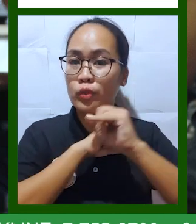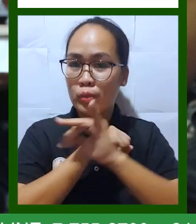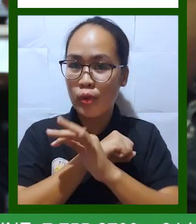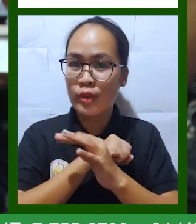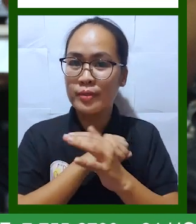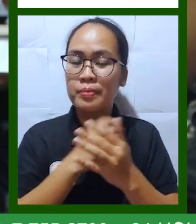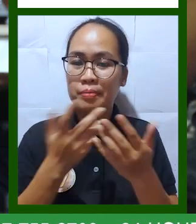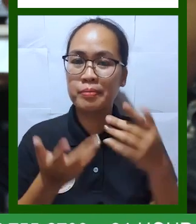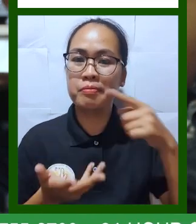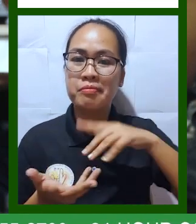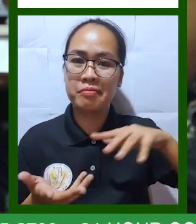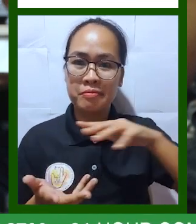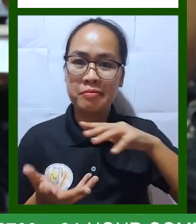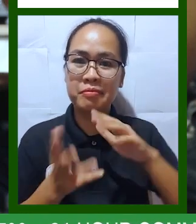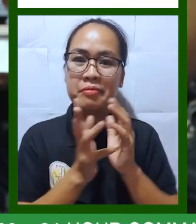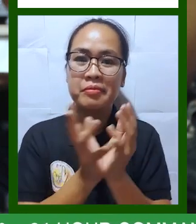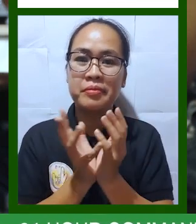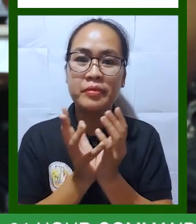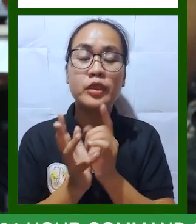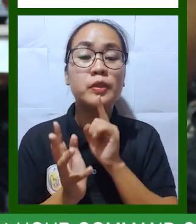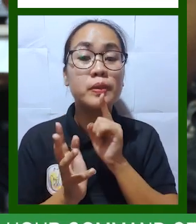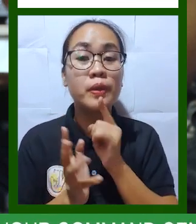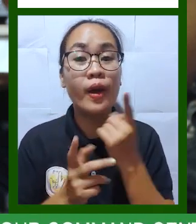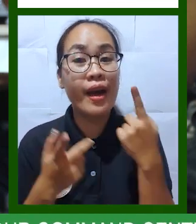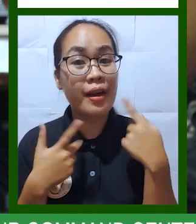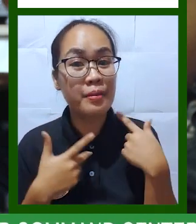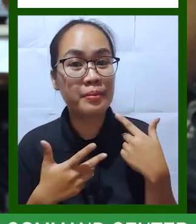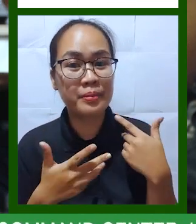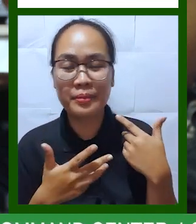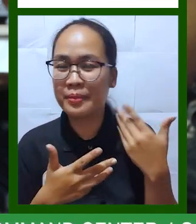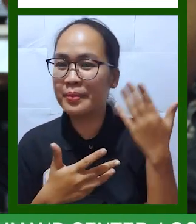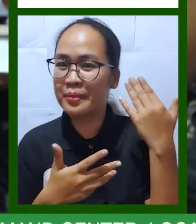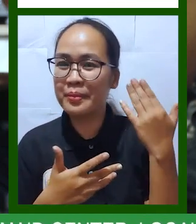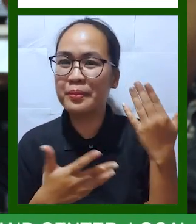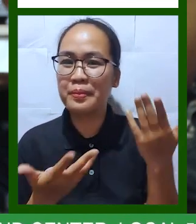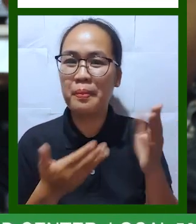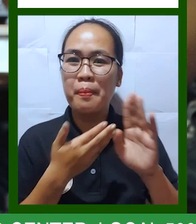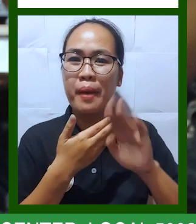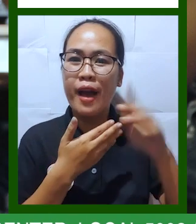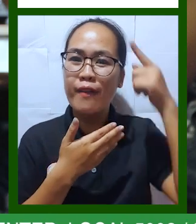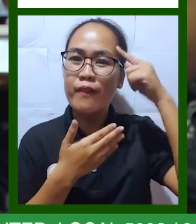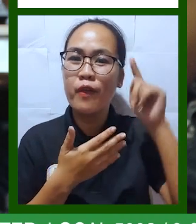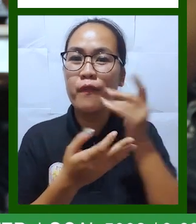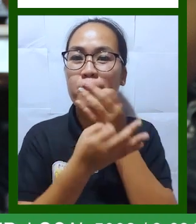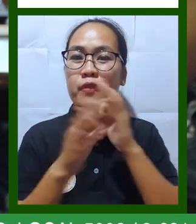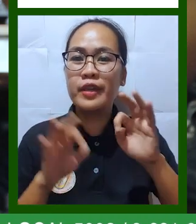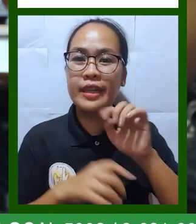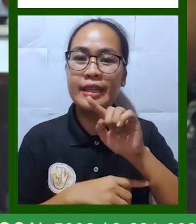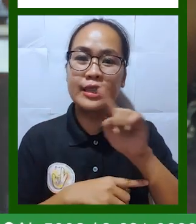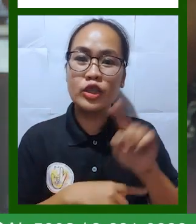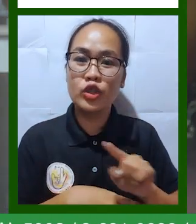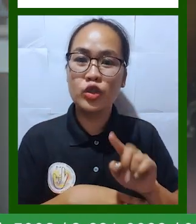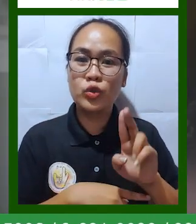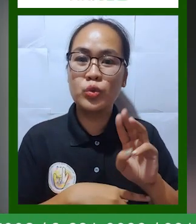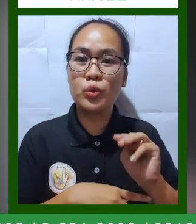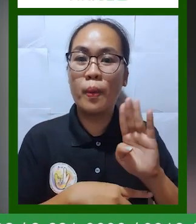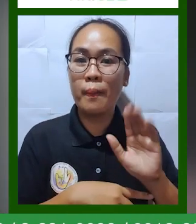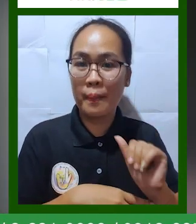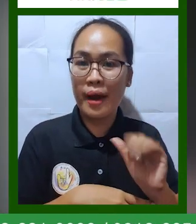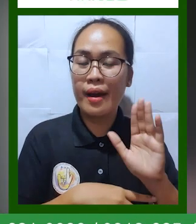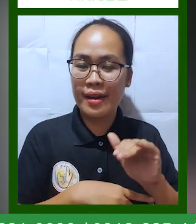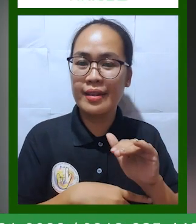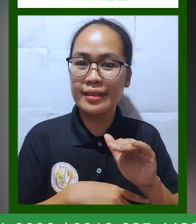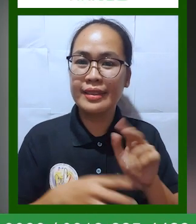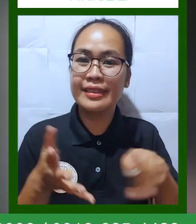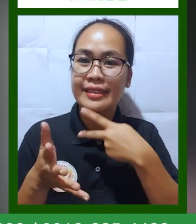ating komunidad. No? And kamakailan po, no, nagbalik na rin po ang ating libreng Zumba sessions, no, dito sa